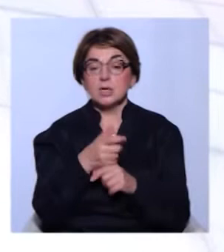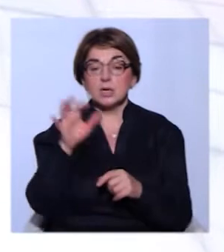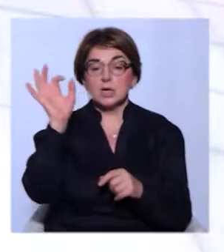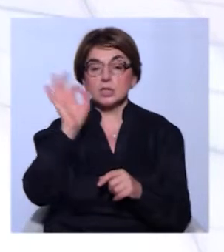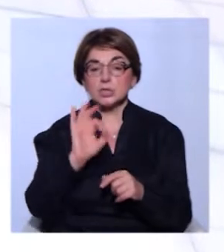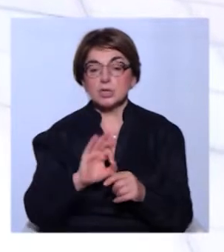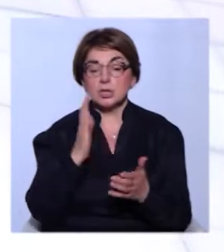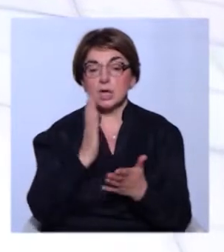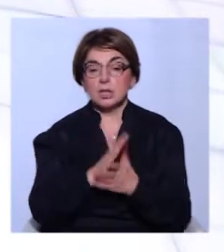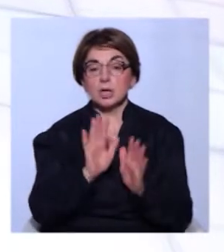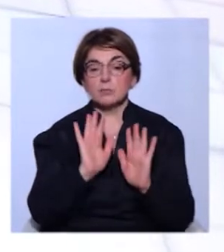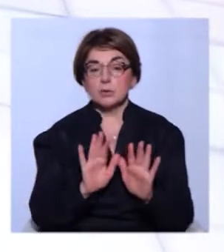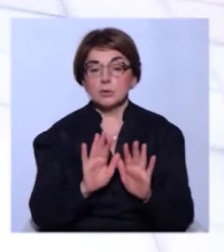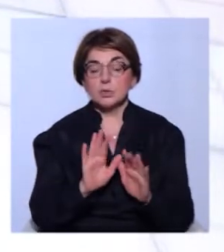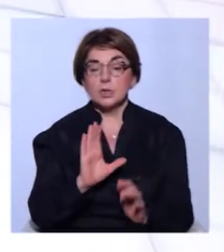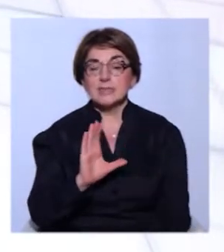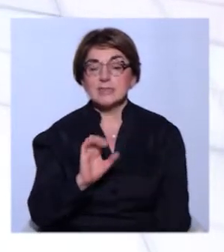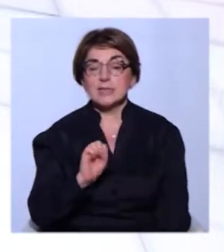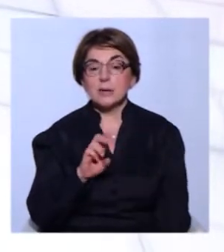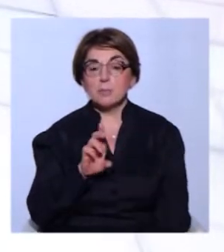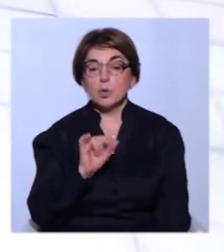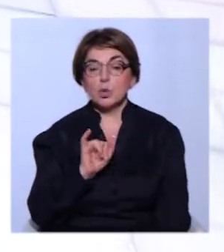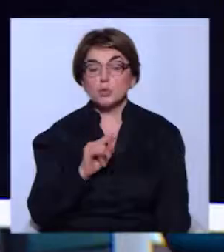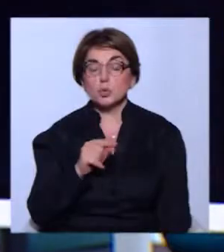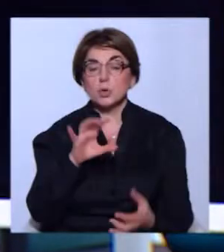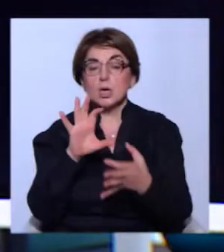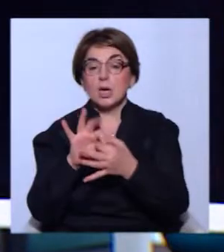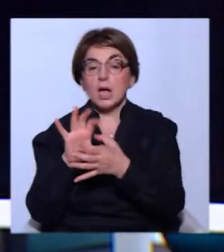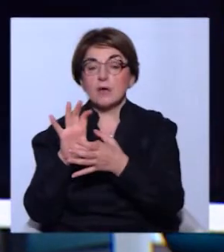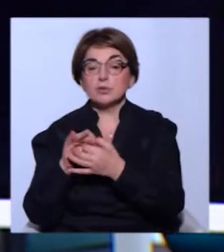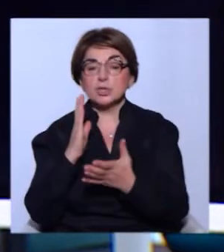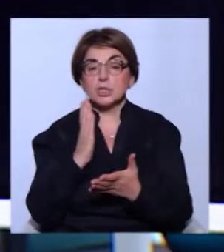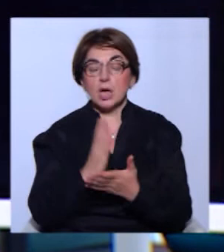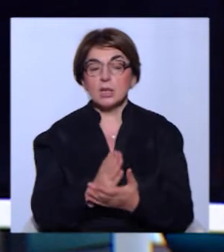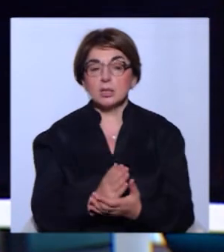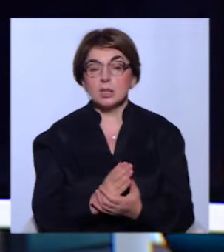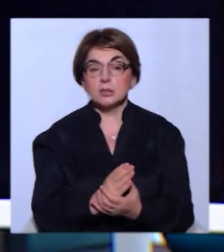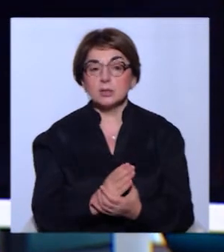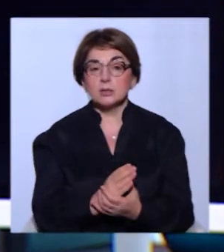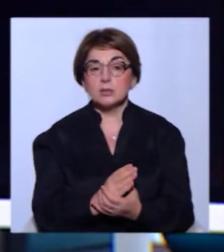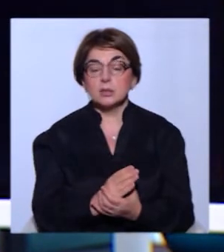ხშირად არიან ხოლმე სიმბიოზურ კავშირში იმყოფებიან